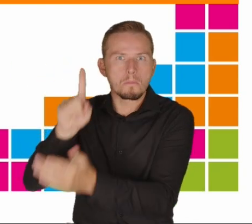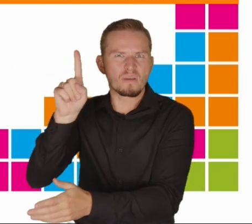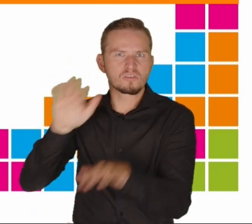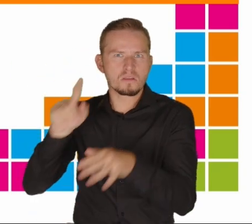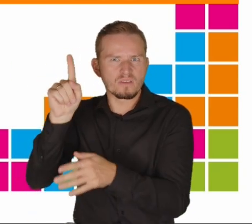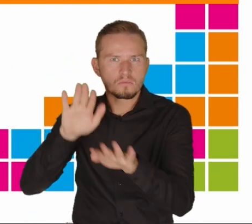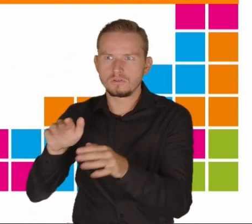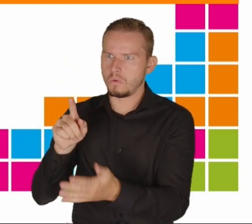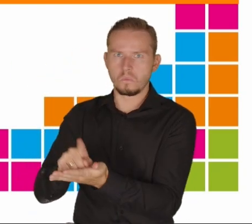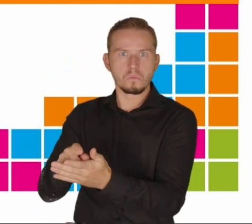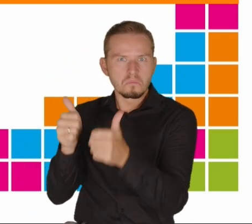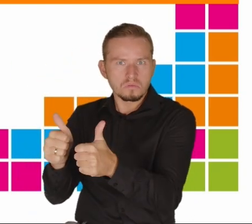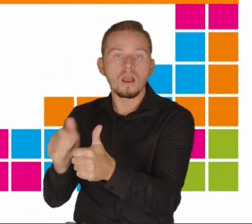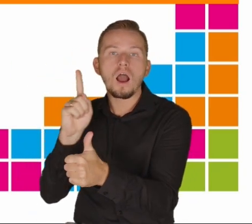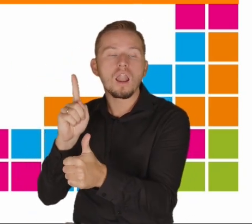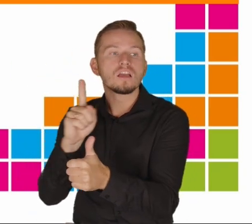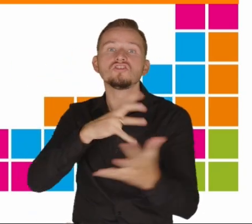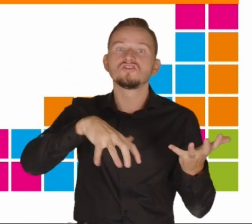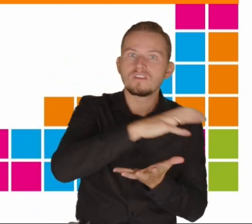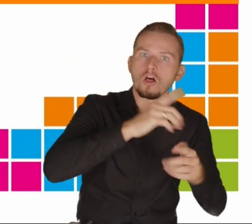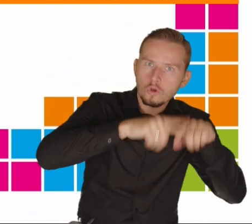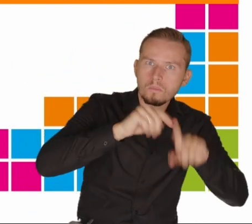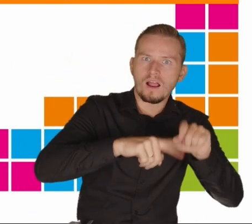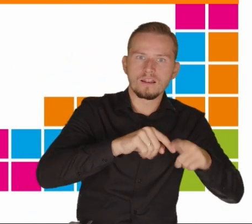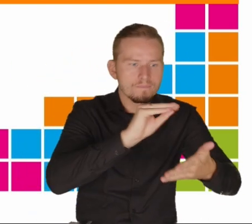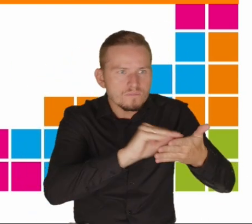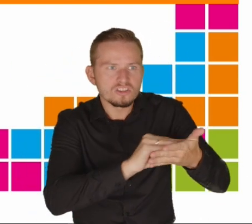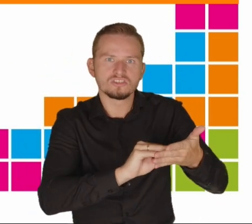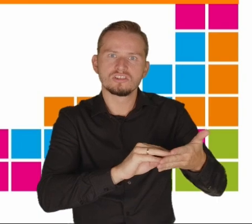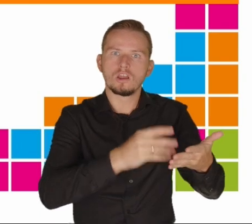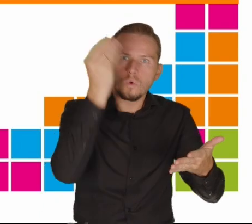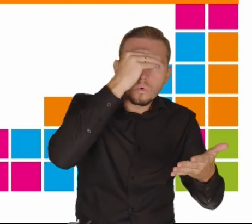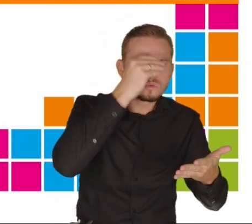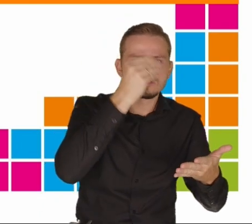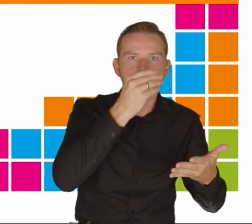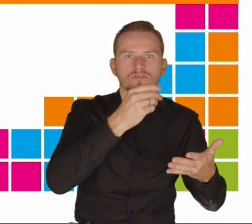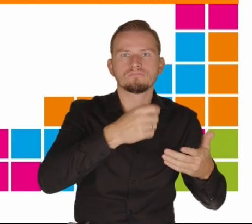światem, w którym zaczynają ponosić porażki.